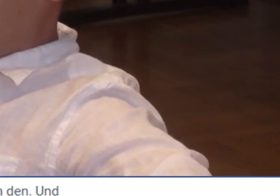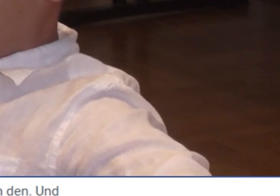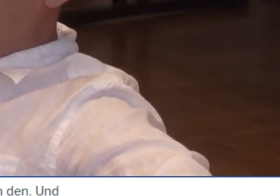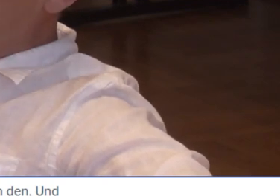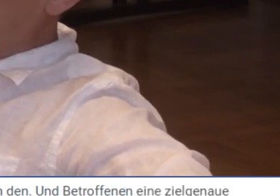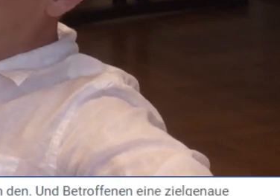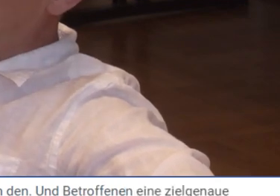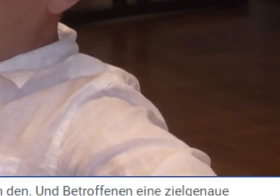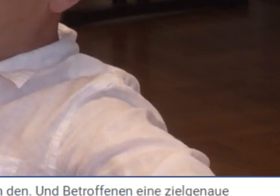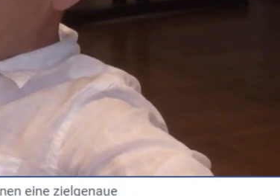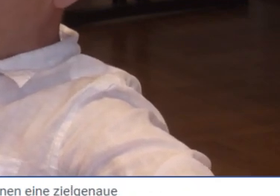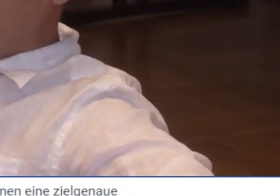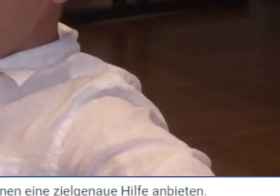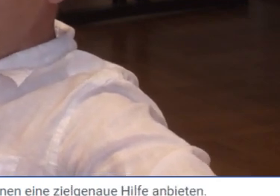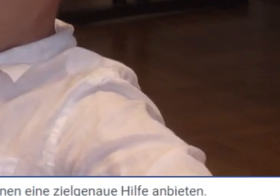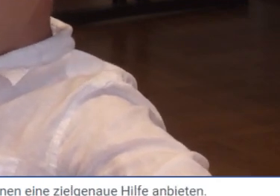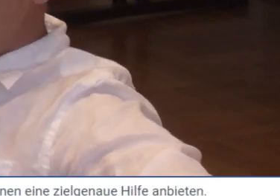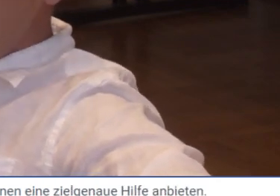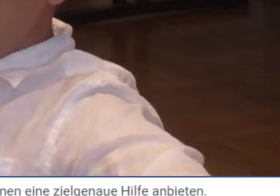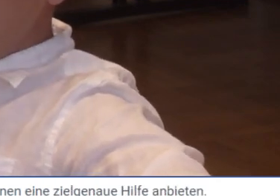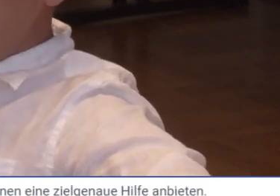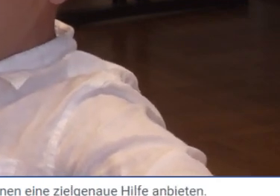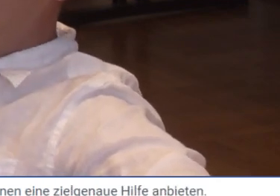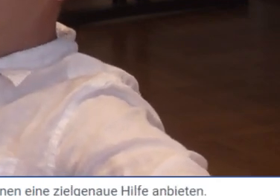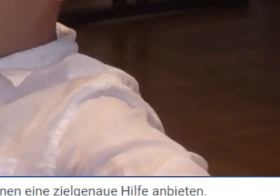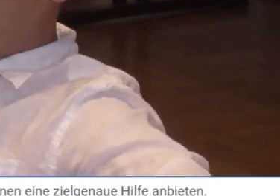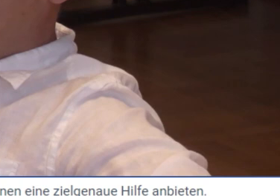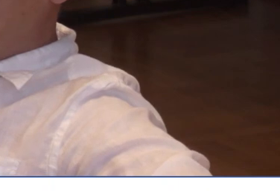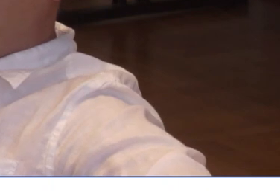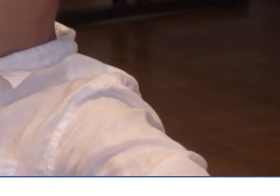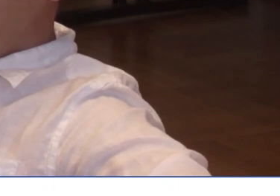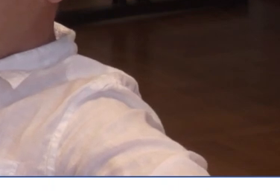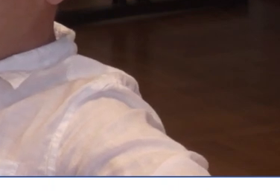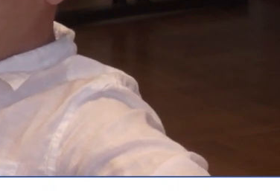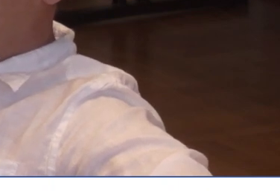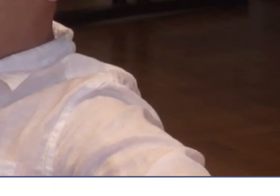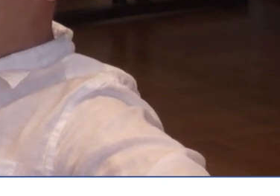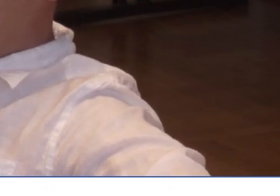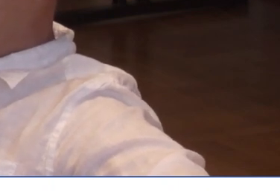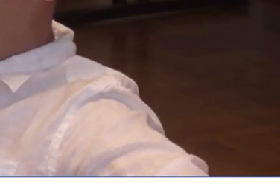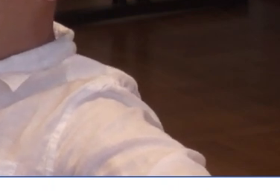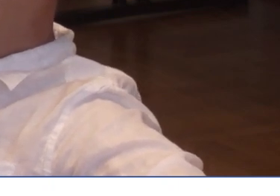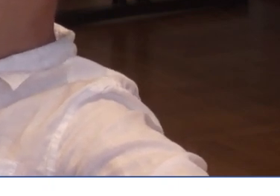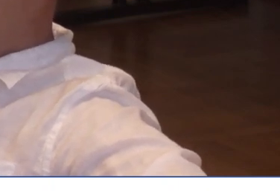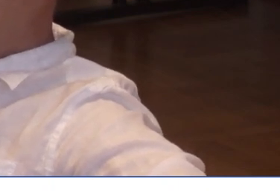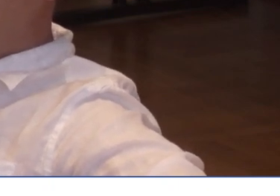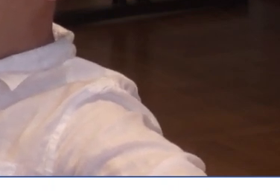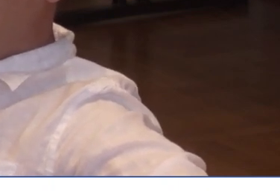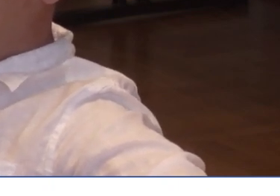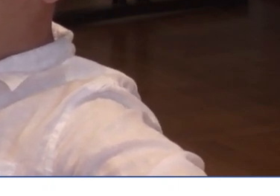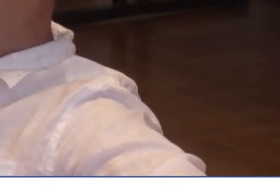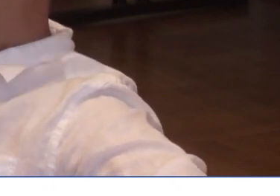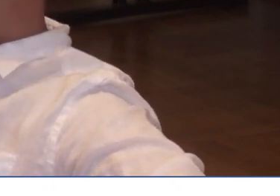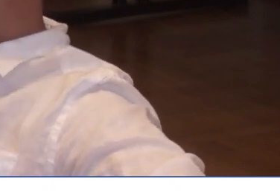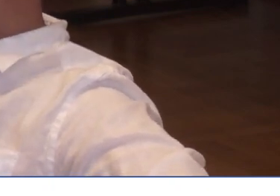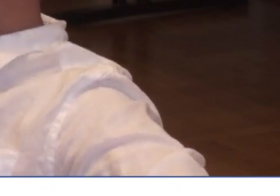als zum Mitnehmen es geht doch aber seid geduldig und hart aus und fordert immer hartnäckig